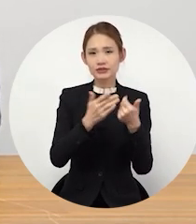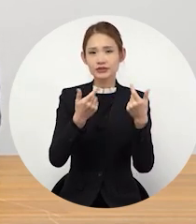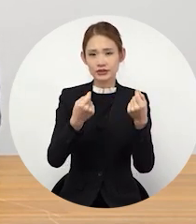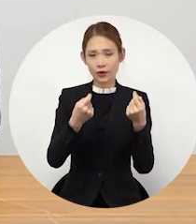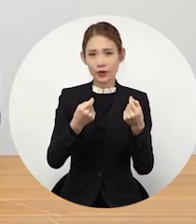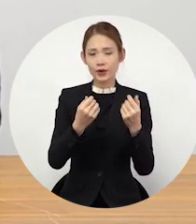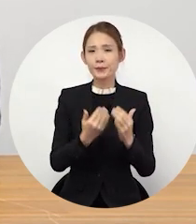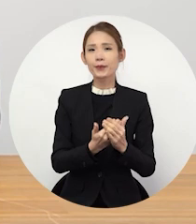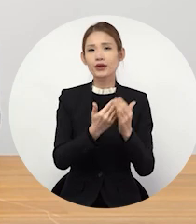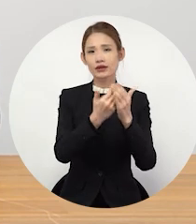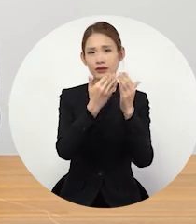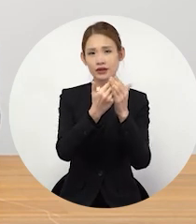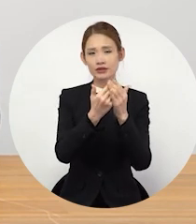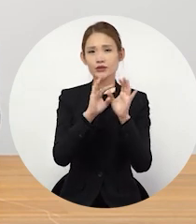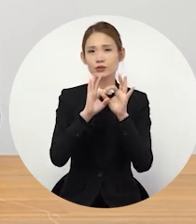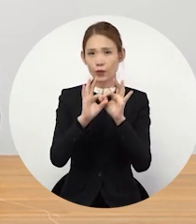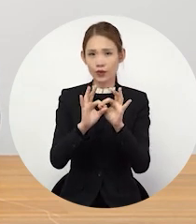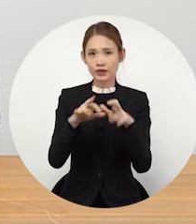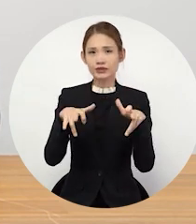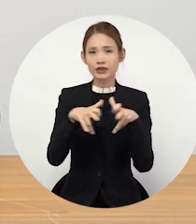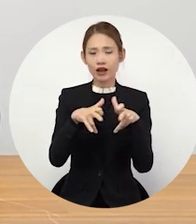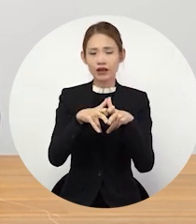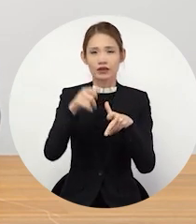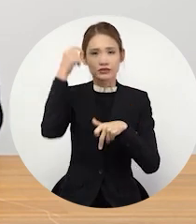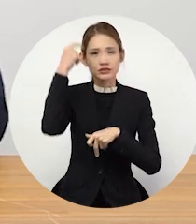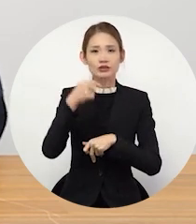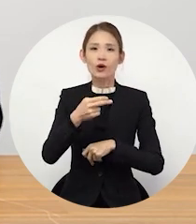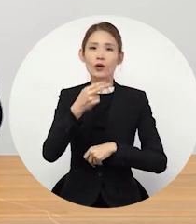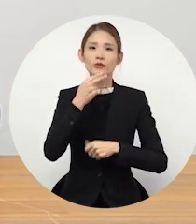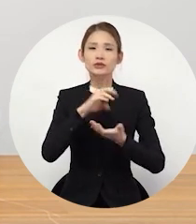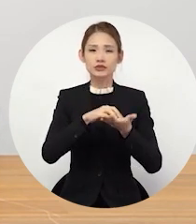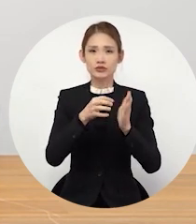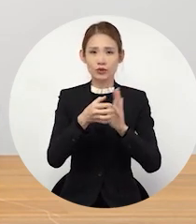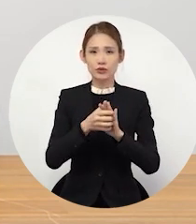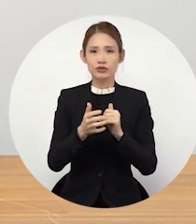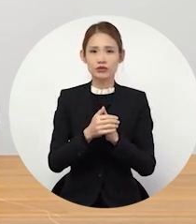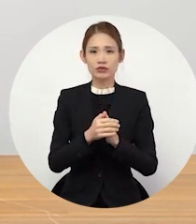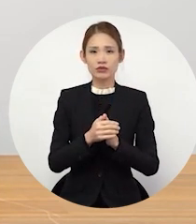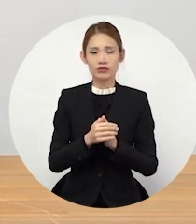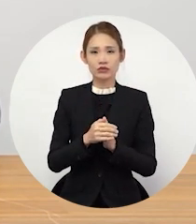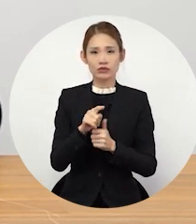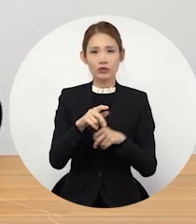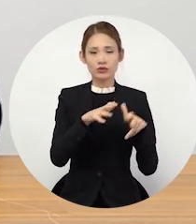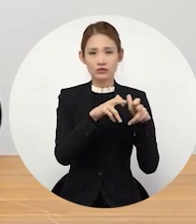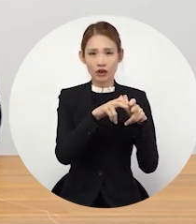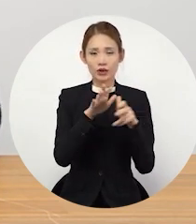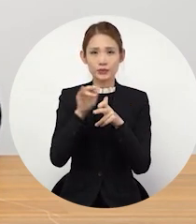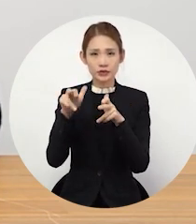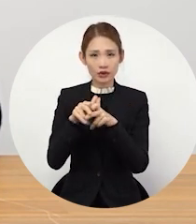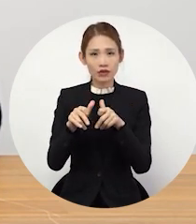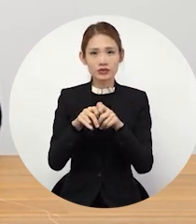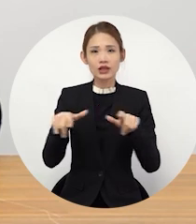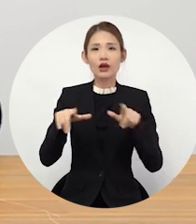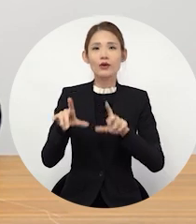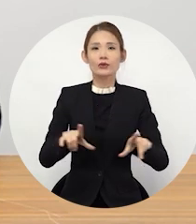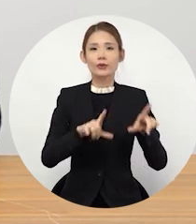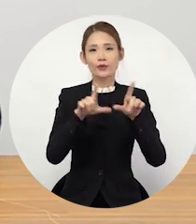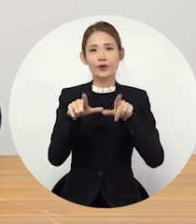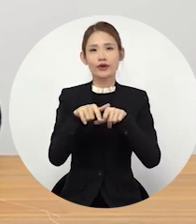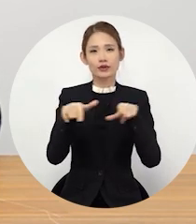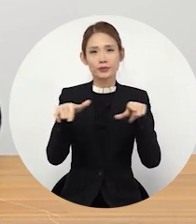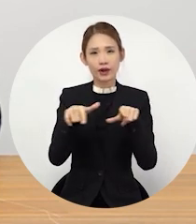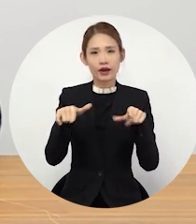것들이 발달을 해서 네. 장애가 정말 느껴지지 않을 정도로 맞아요. 정말 이 장애인과 비장애인이